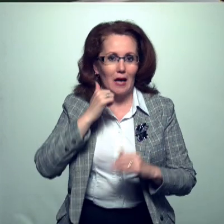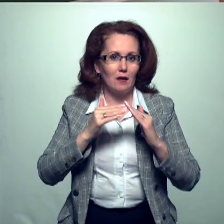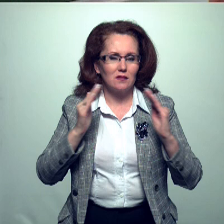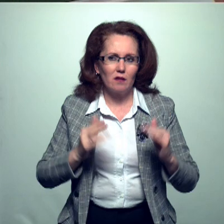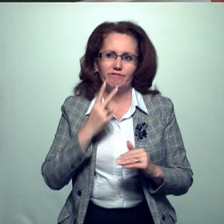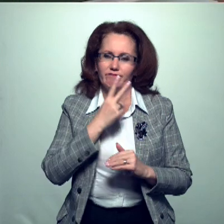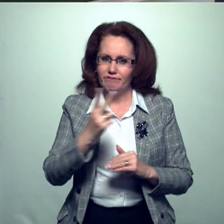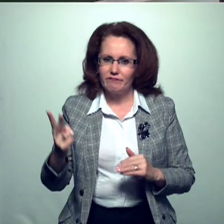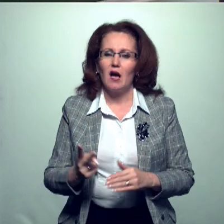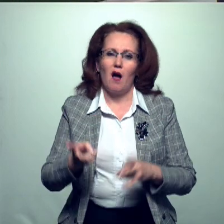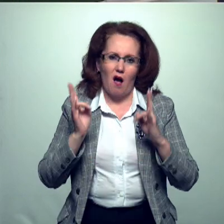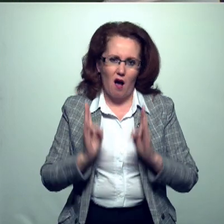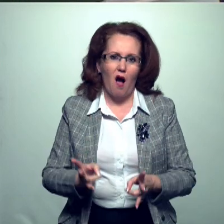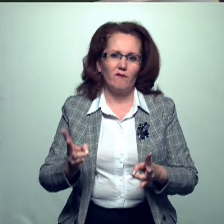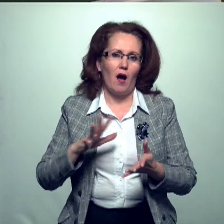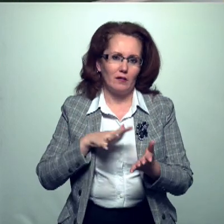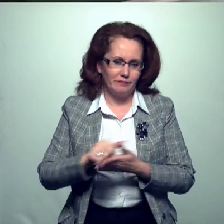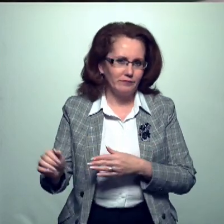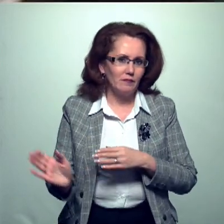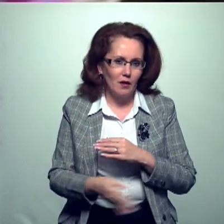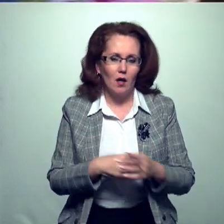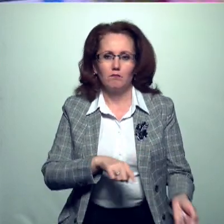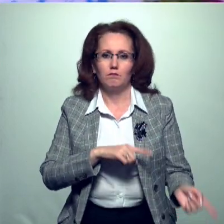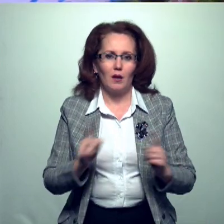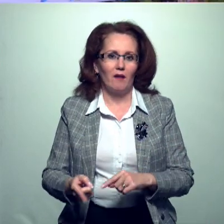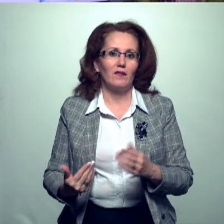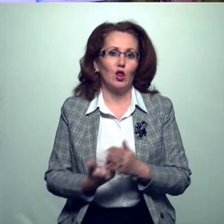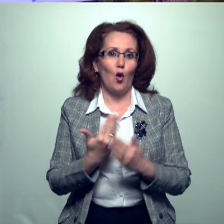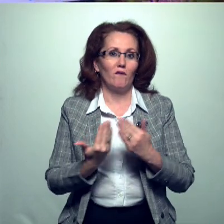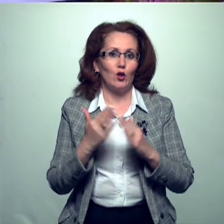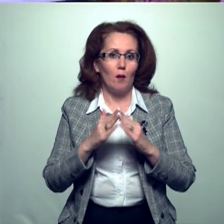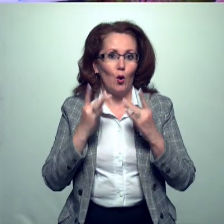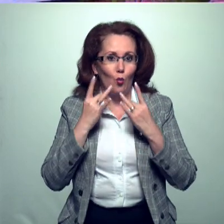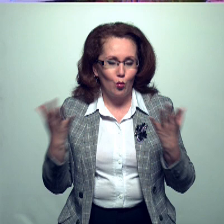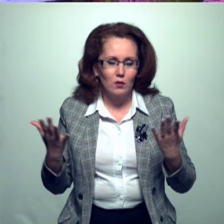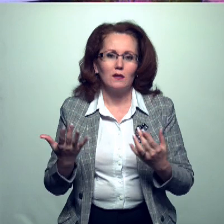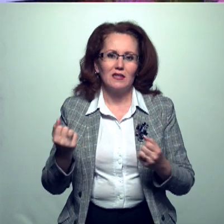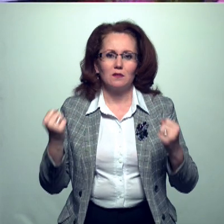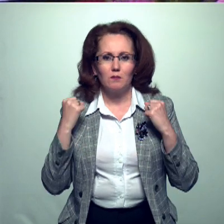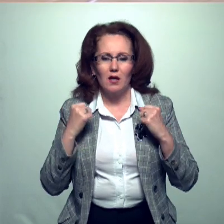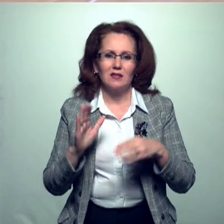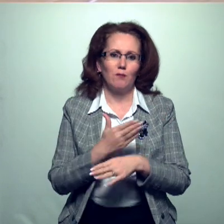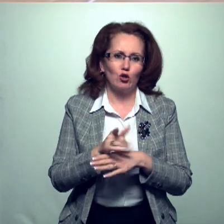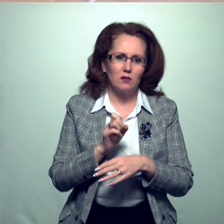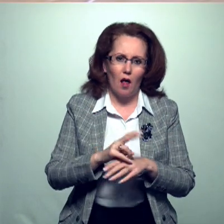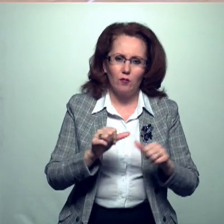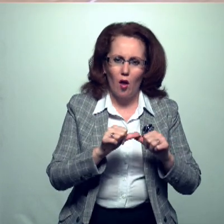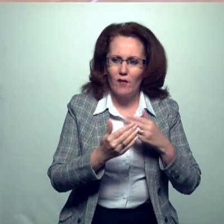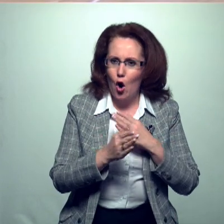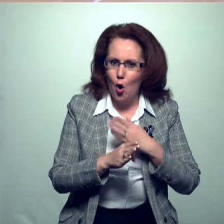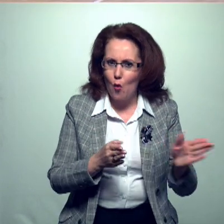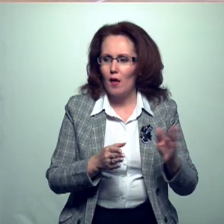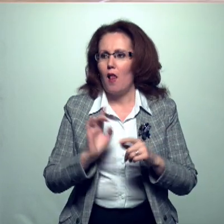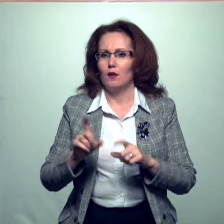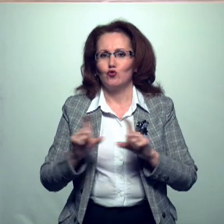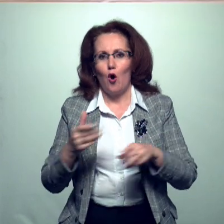признали аварийным, а школа переехала в местный дом культуры. Столовая, спортзал, кабинеты технологии разделились по отдельным помещениям. Теперь